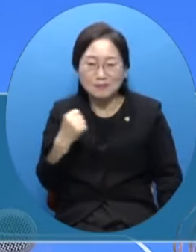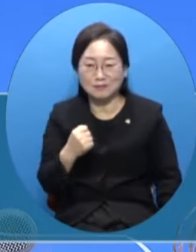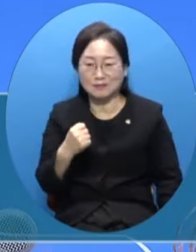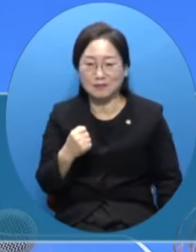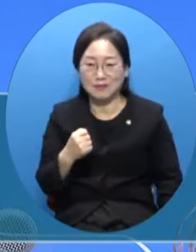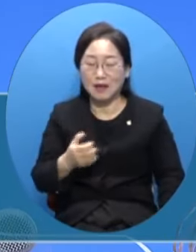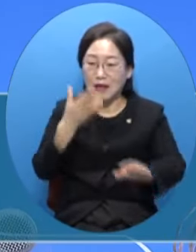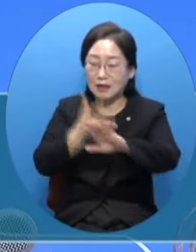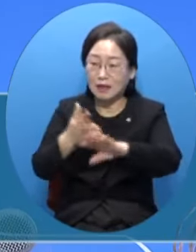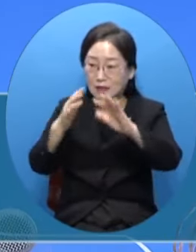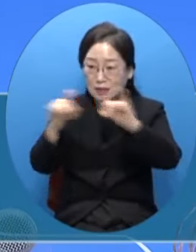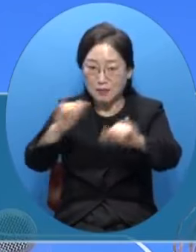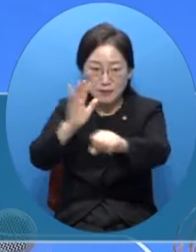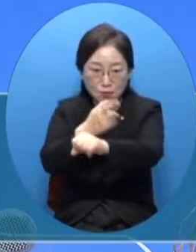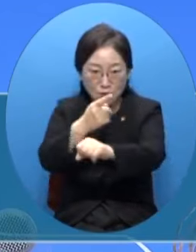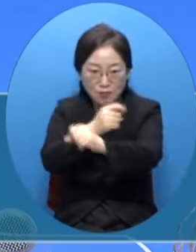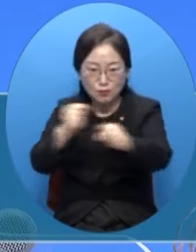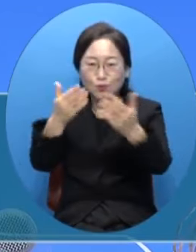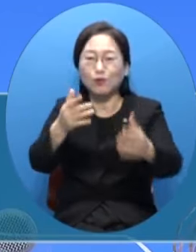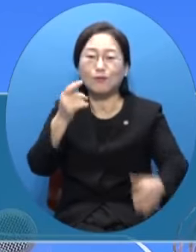남의 잘못을 용납하지 않습니다.